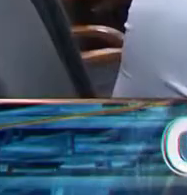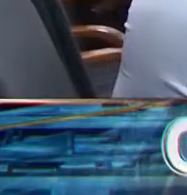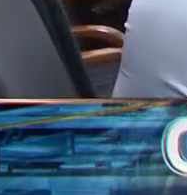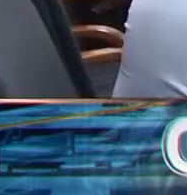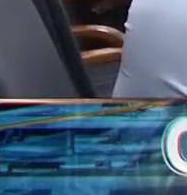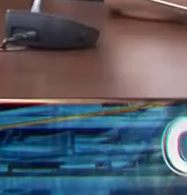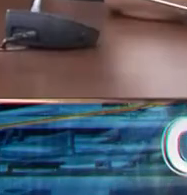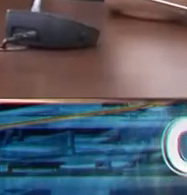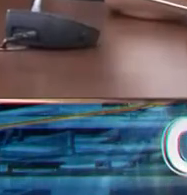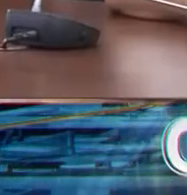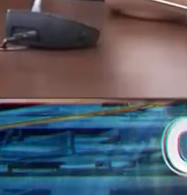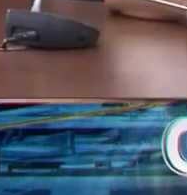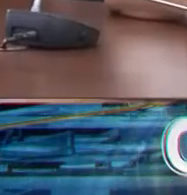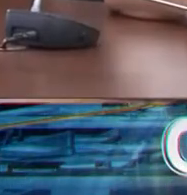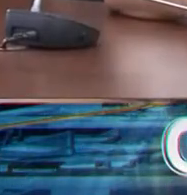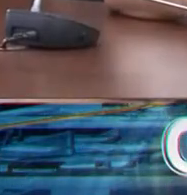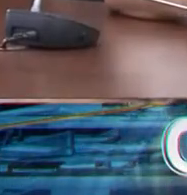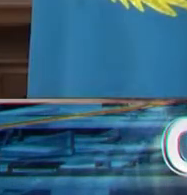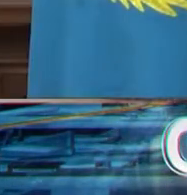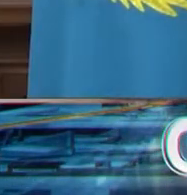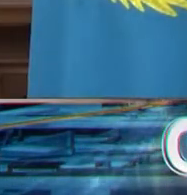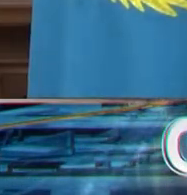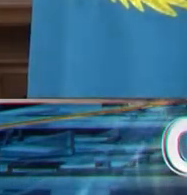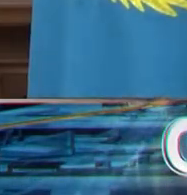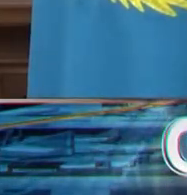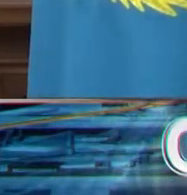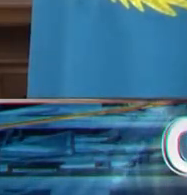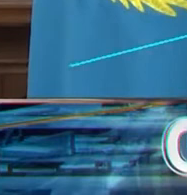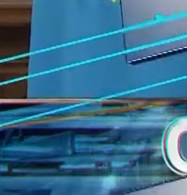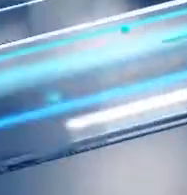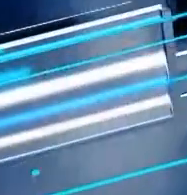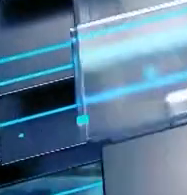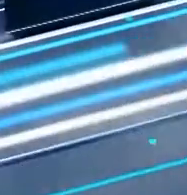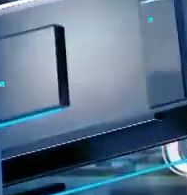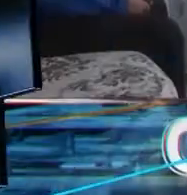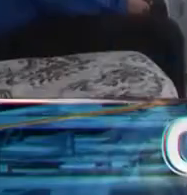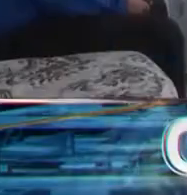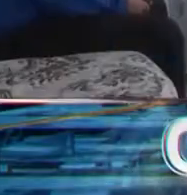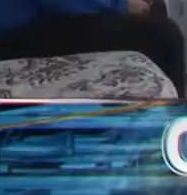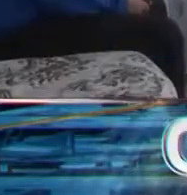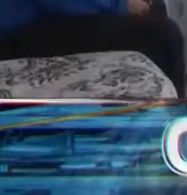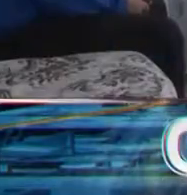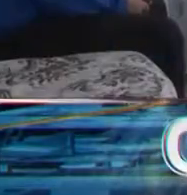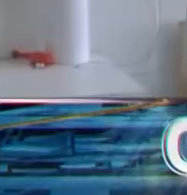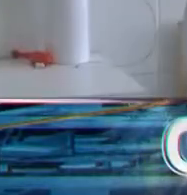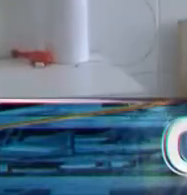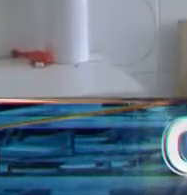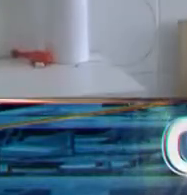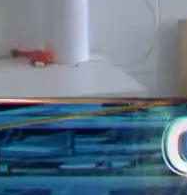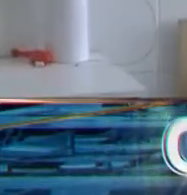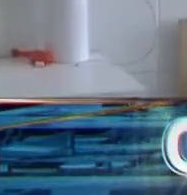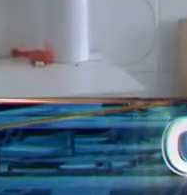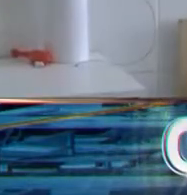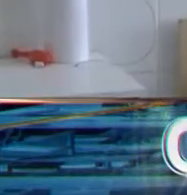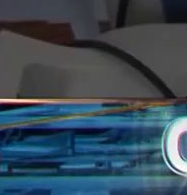Надоел карантин. Правозащитники региона обратились к Акиму области. Все в порядке. Специальная